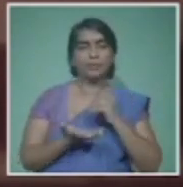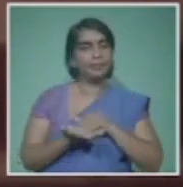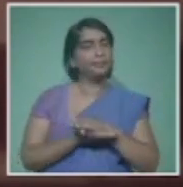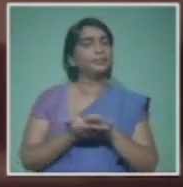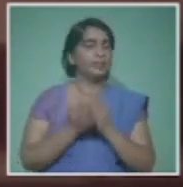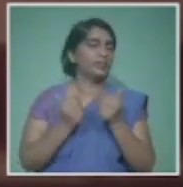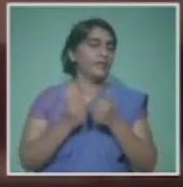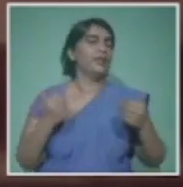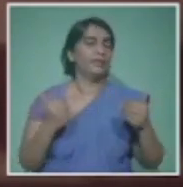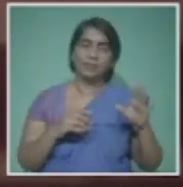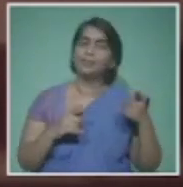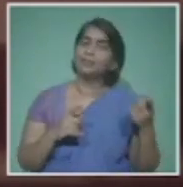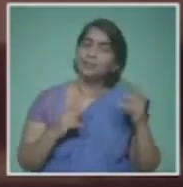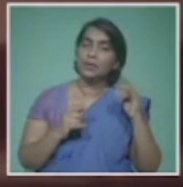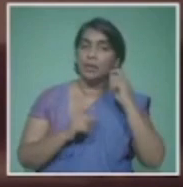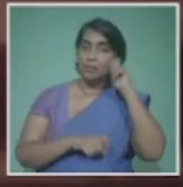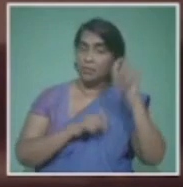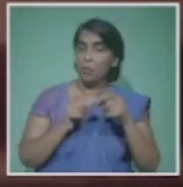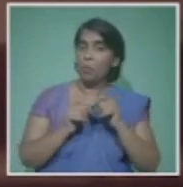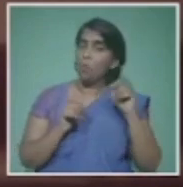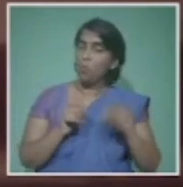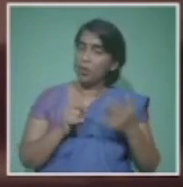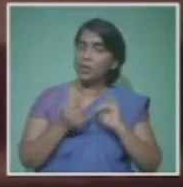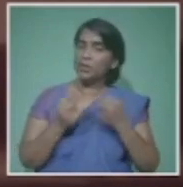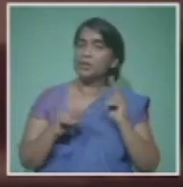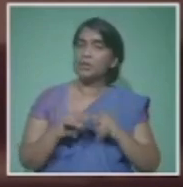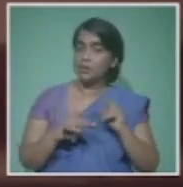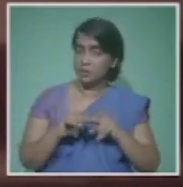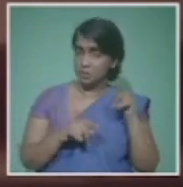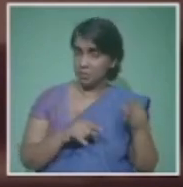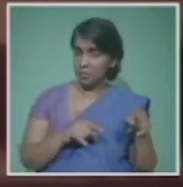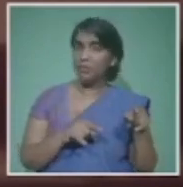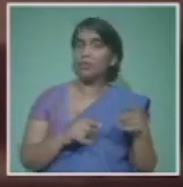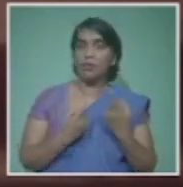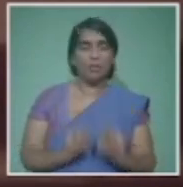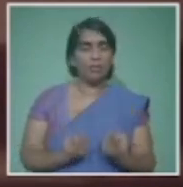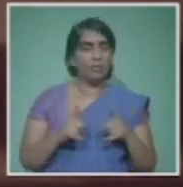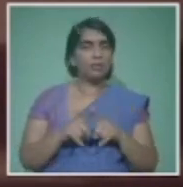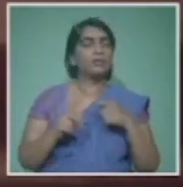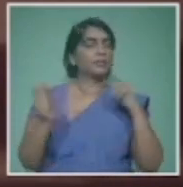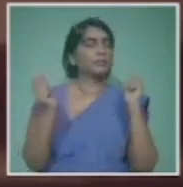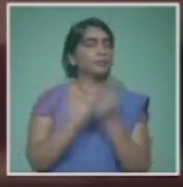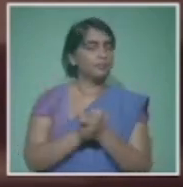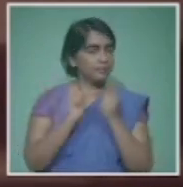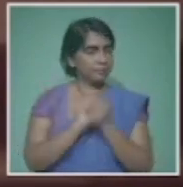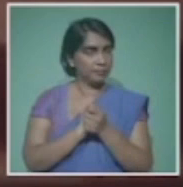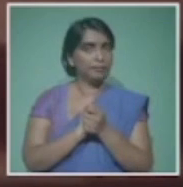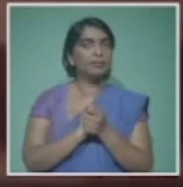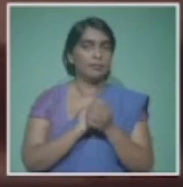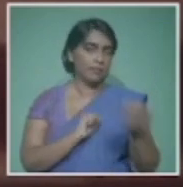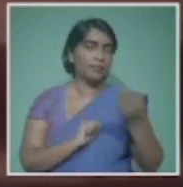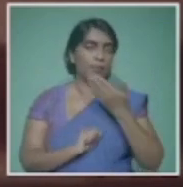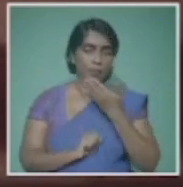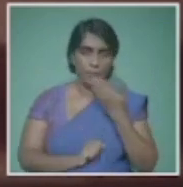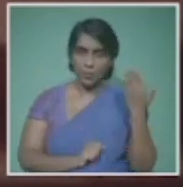kirim ini. Ilana nirdari mandele ho seok seikan ge, awasnya parti benas kirim kirim ada. Sindah benda